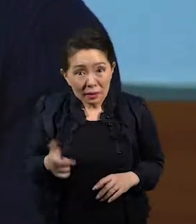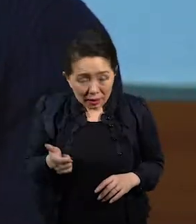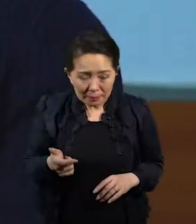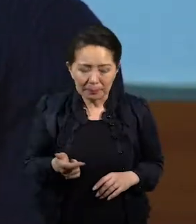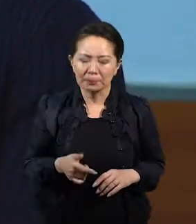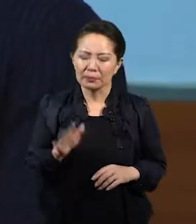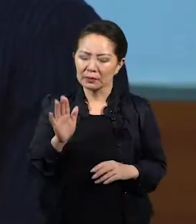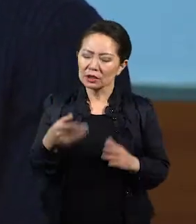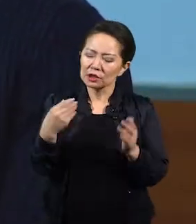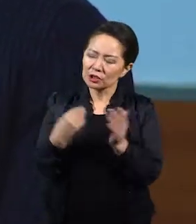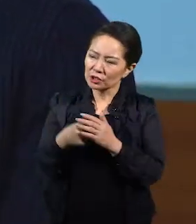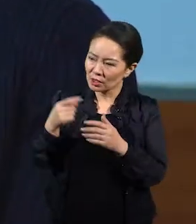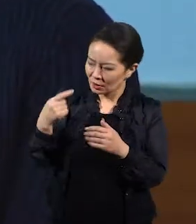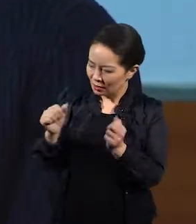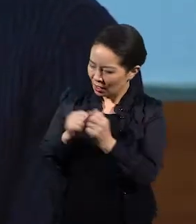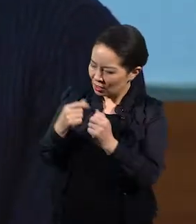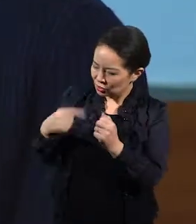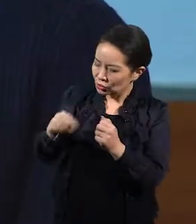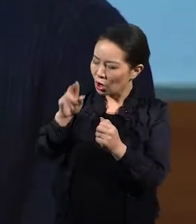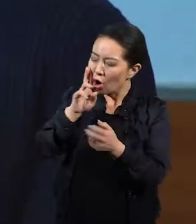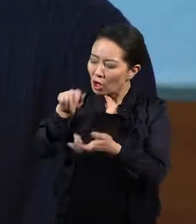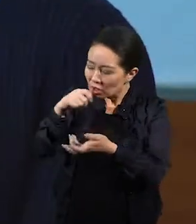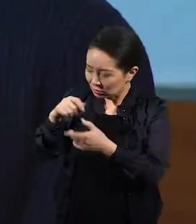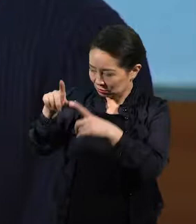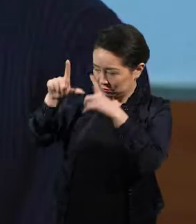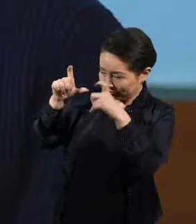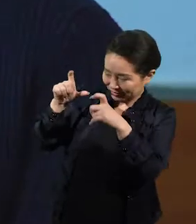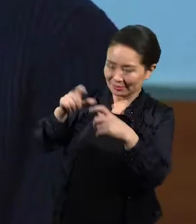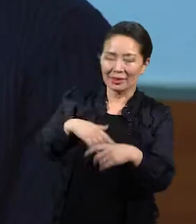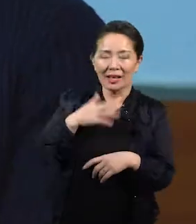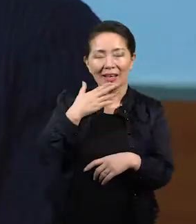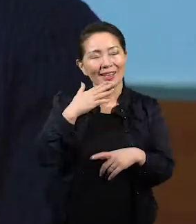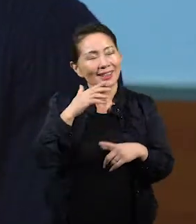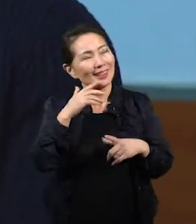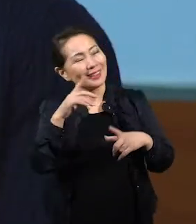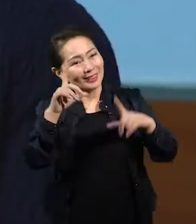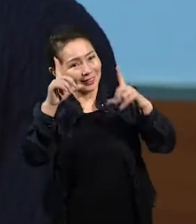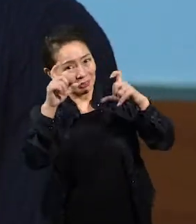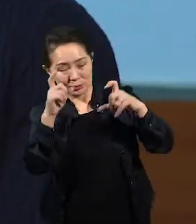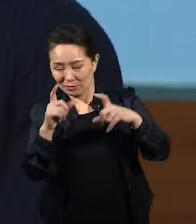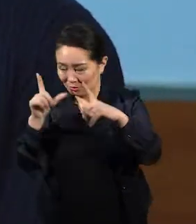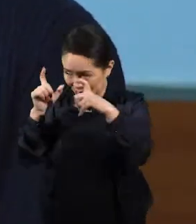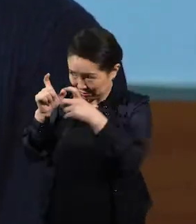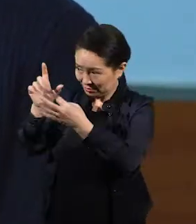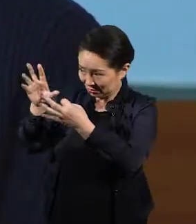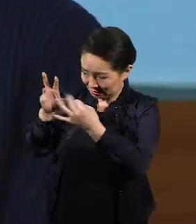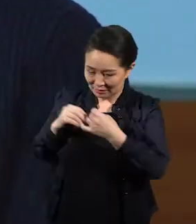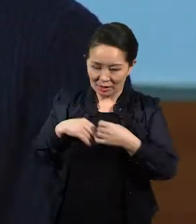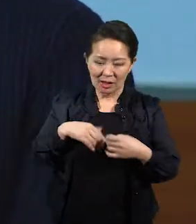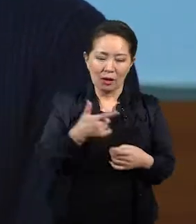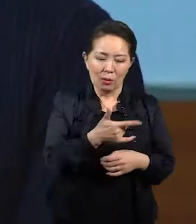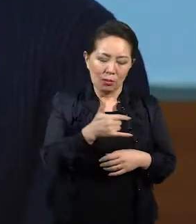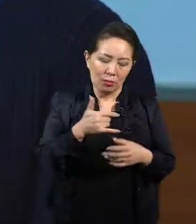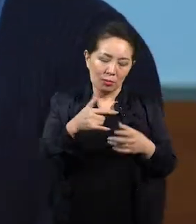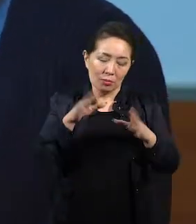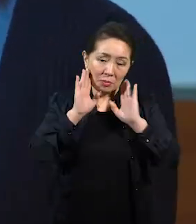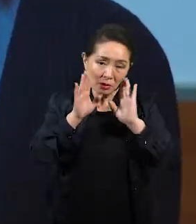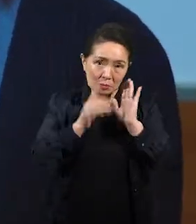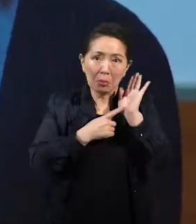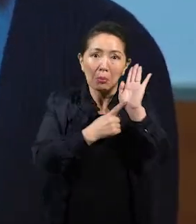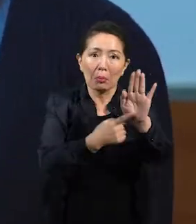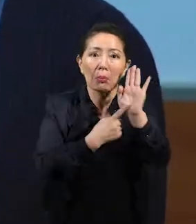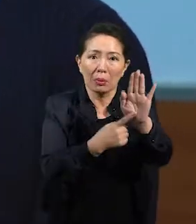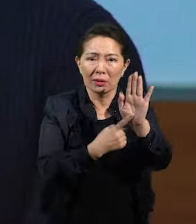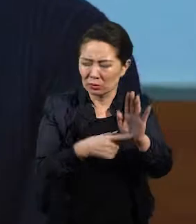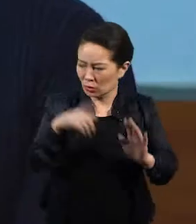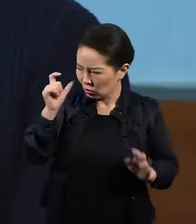нар одоо найзынхаа юм мэдж байгаа ч юм уу, үгүй санамсаргүй инээж байгаа зургийг авчаад ангийнхаа групп дээр постлох, мэдээж тэр